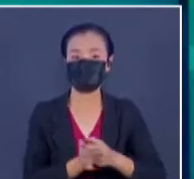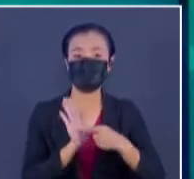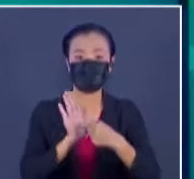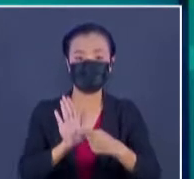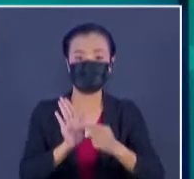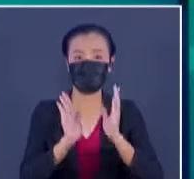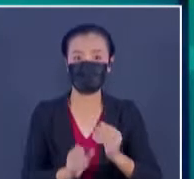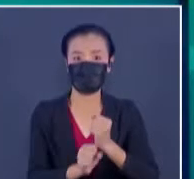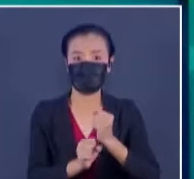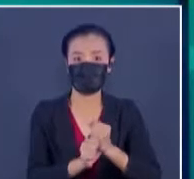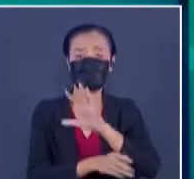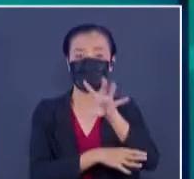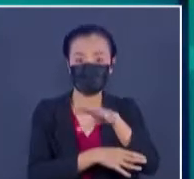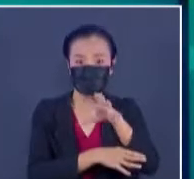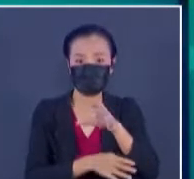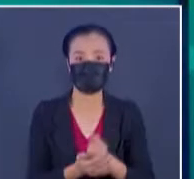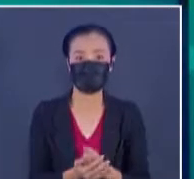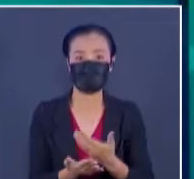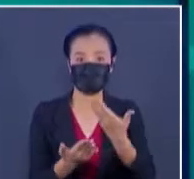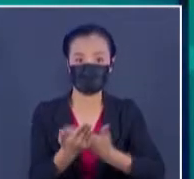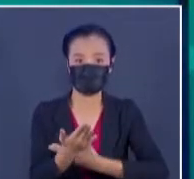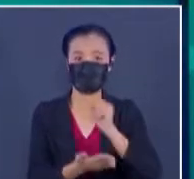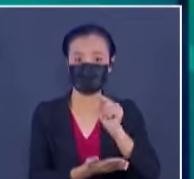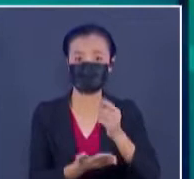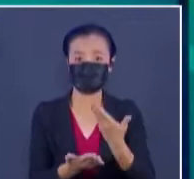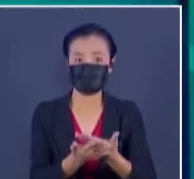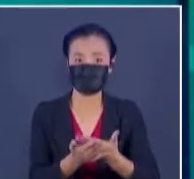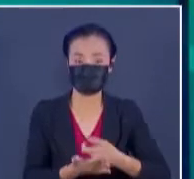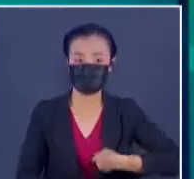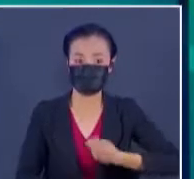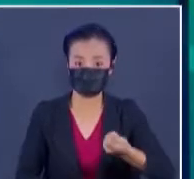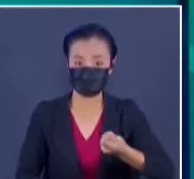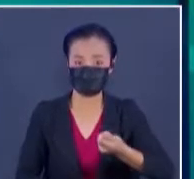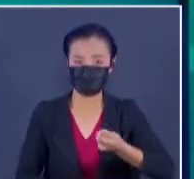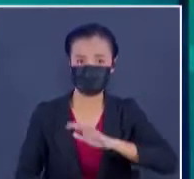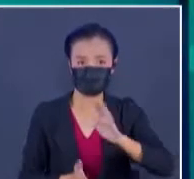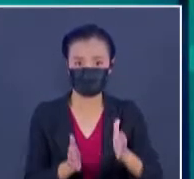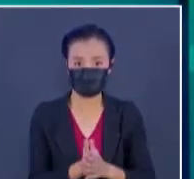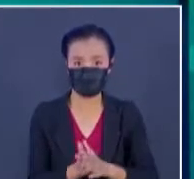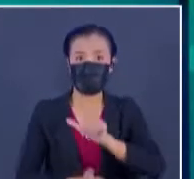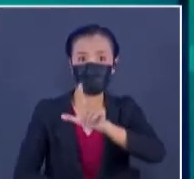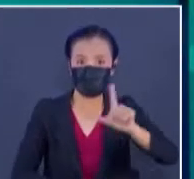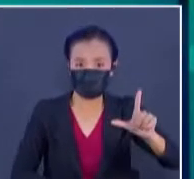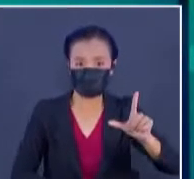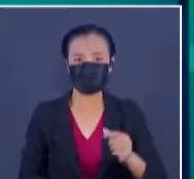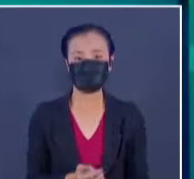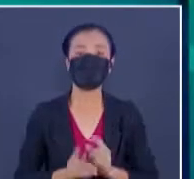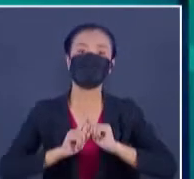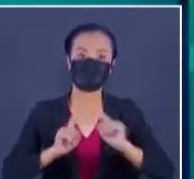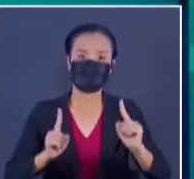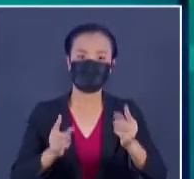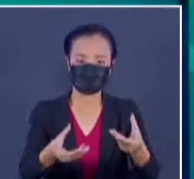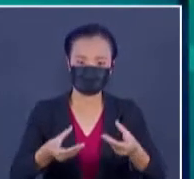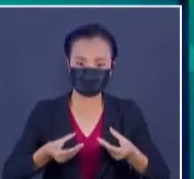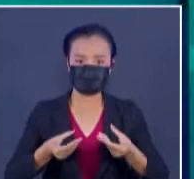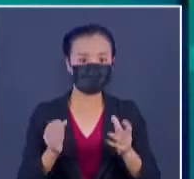ะว่าถูกหลอกนะครับสั่งซื้อลอตเตอรี่ไปนะครับจ่ายเงินกันไปแล้วนะครับรวมกันไปเนี่ยโอ้โหหลายล้านบาทครับแต่ว่าสุดท้ายไม่